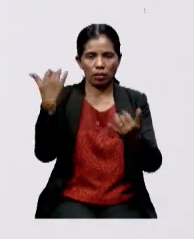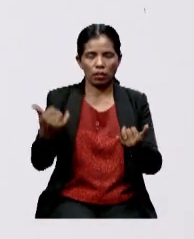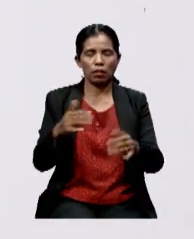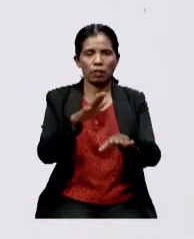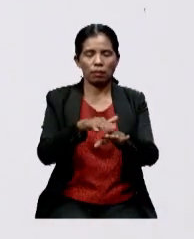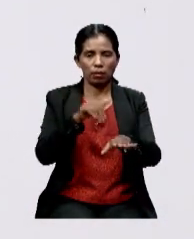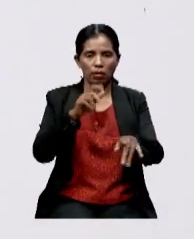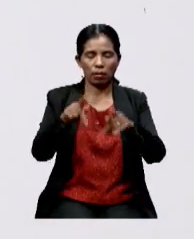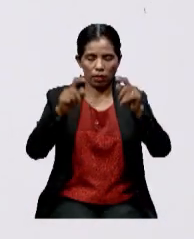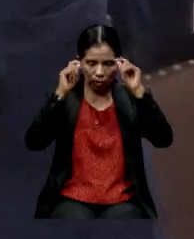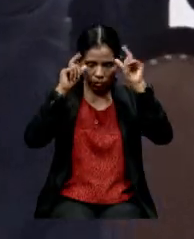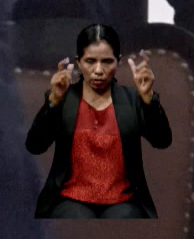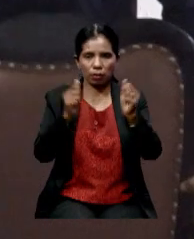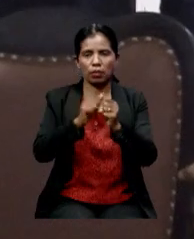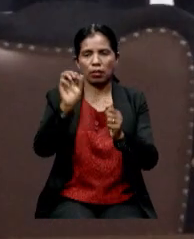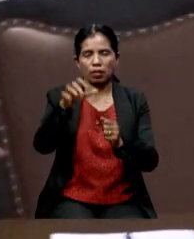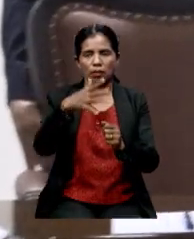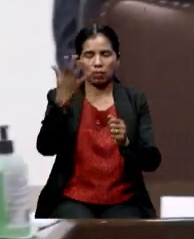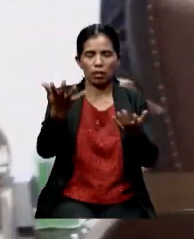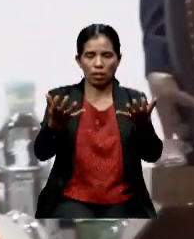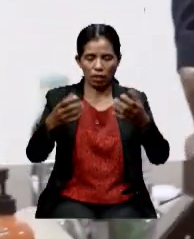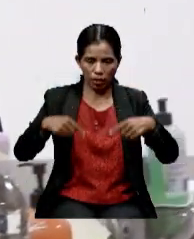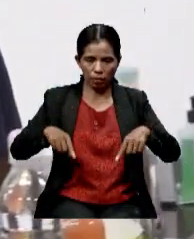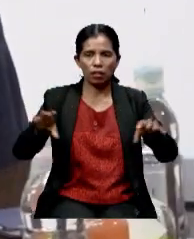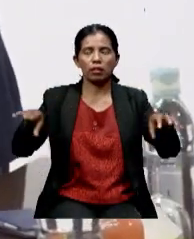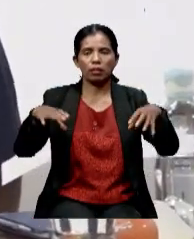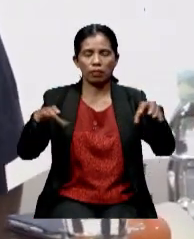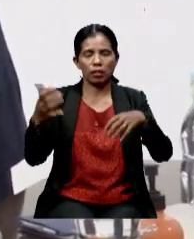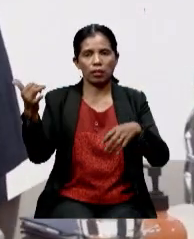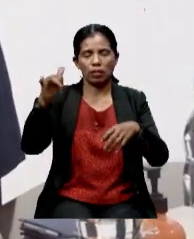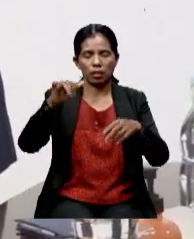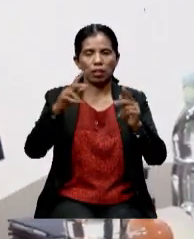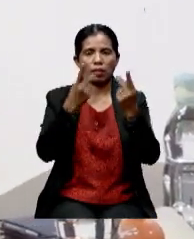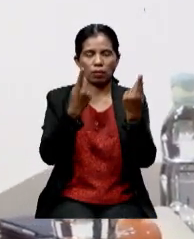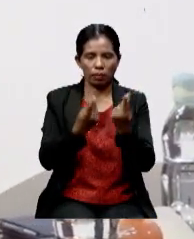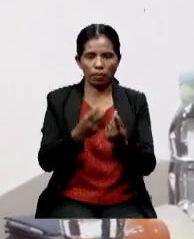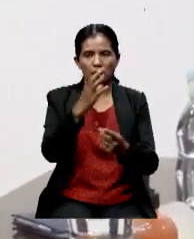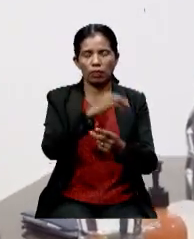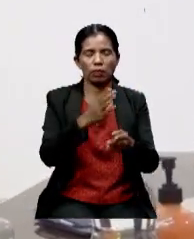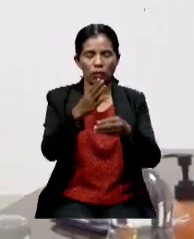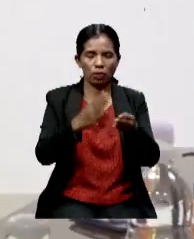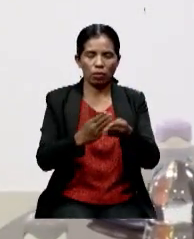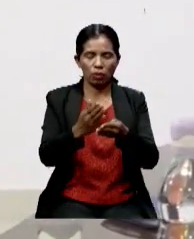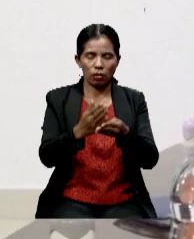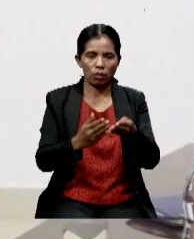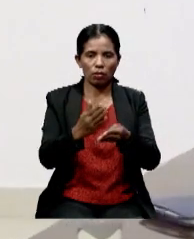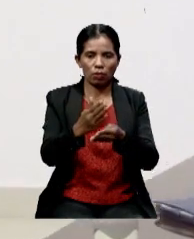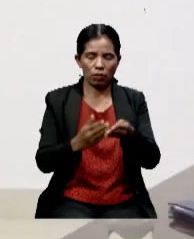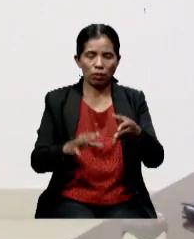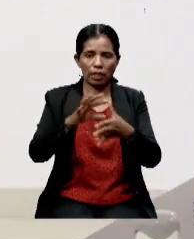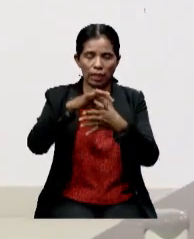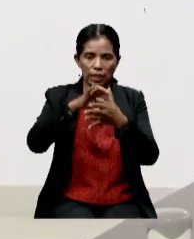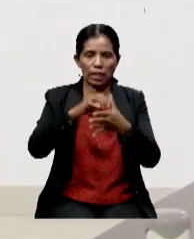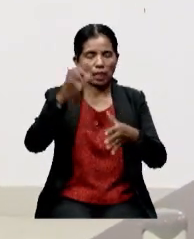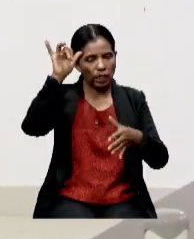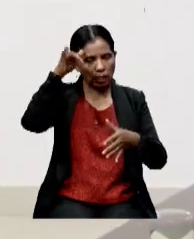rekrutamentu ba Timoran nang sanu reseng lima nebe hakarak atu ba servisu iha sirania kompanyia hodi kuanan karau no bibi. Ambassadora